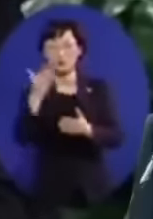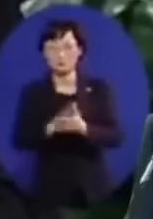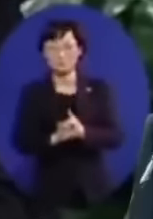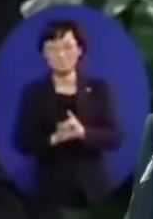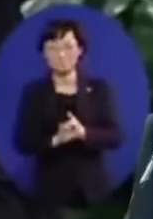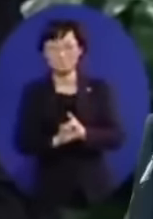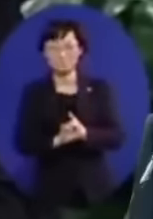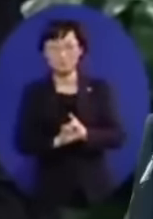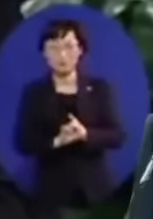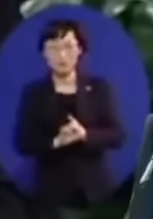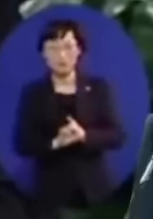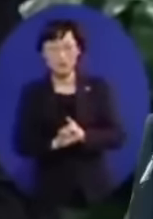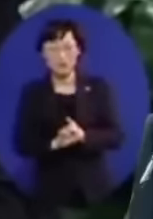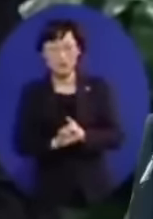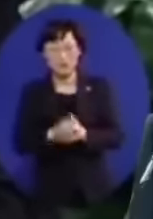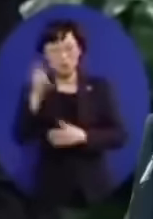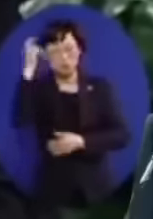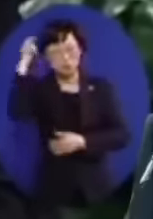미개한 나라,